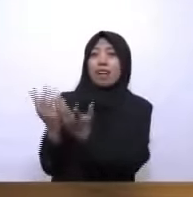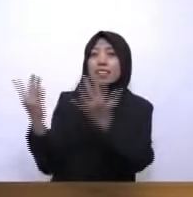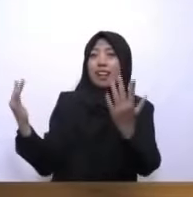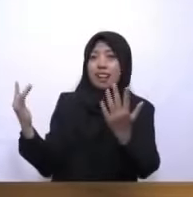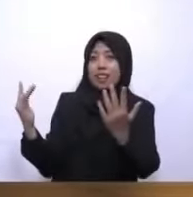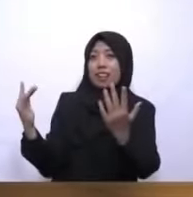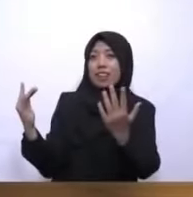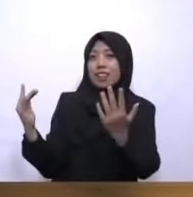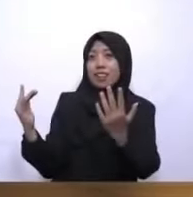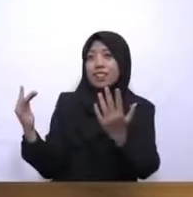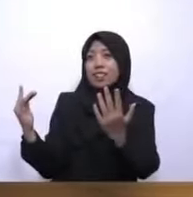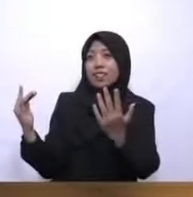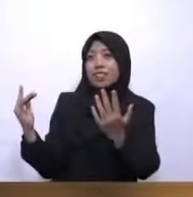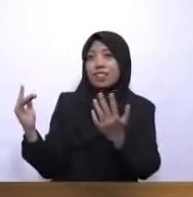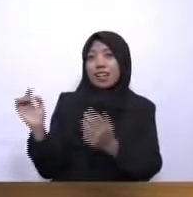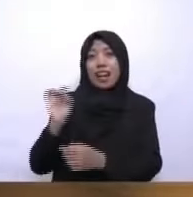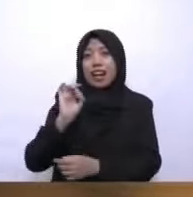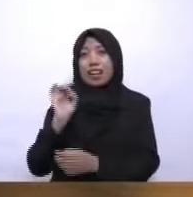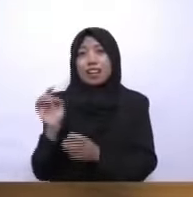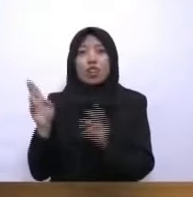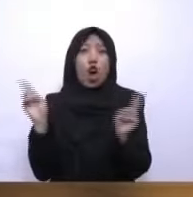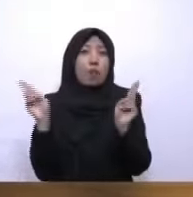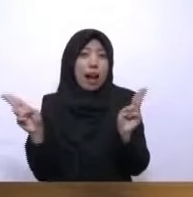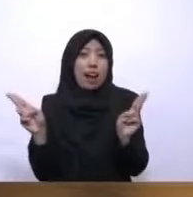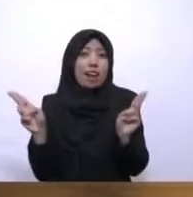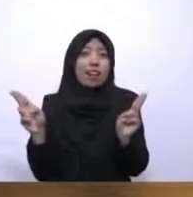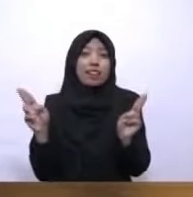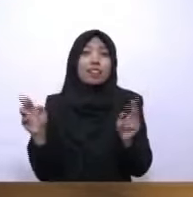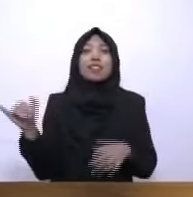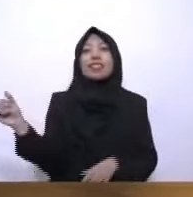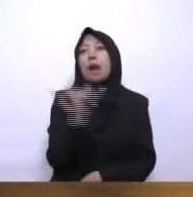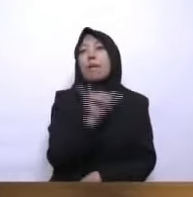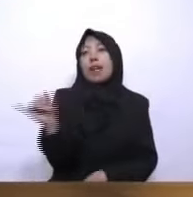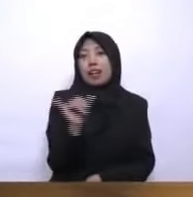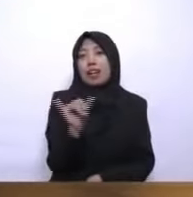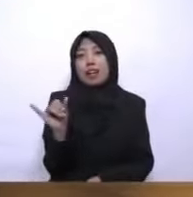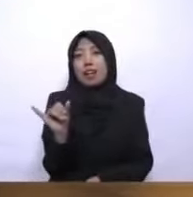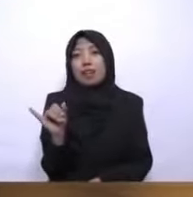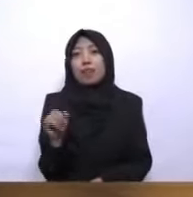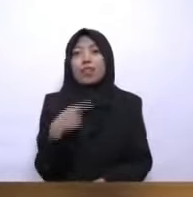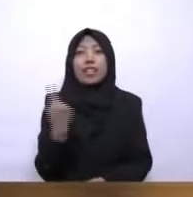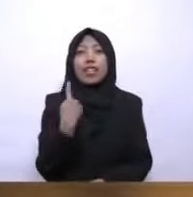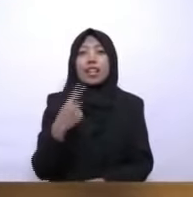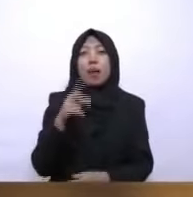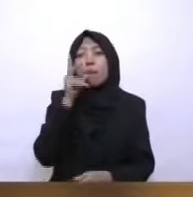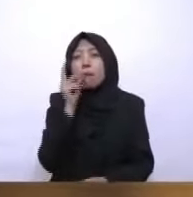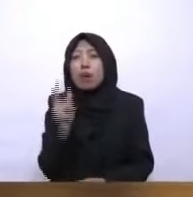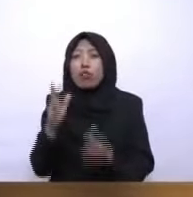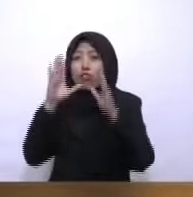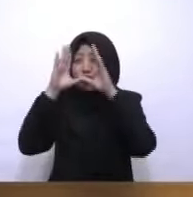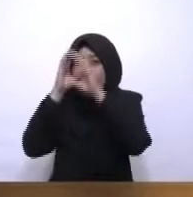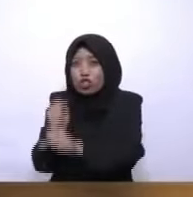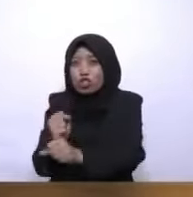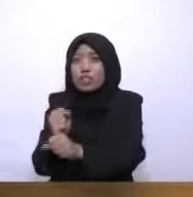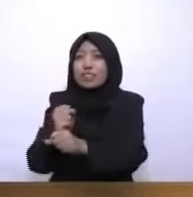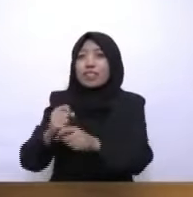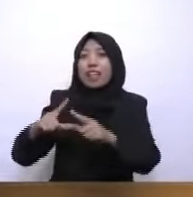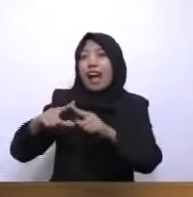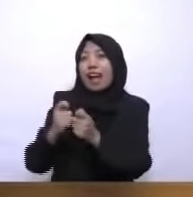yang kesehatannya normal. Sehingga kita perlu fokus untuk menyediakan teknologi dan alat bantu